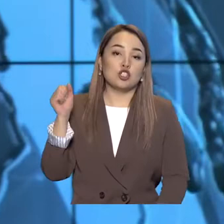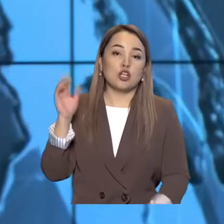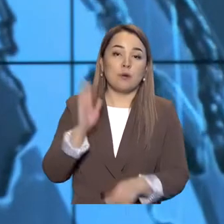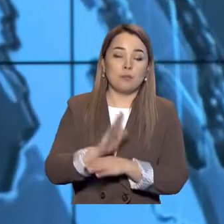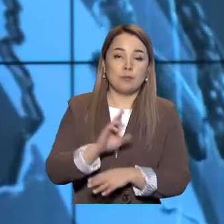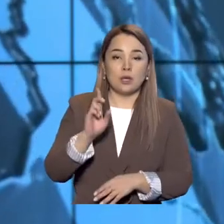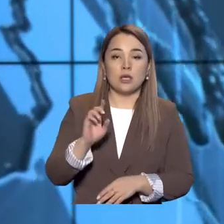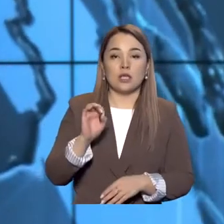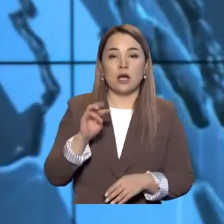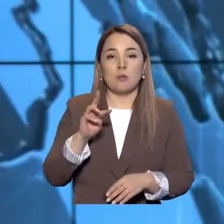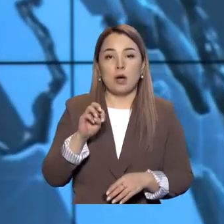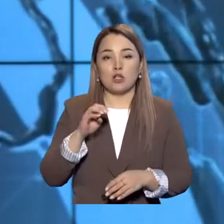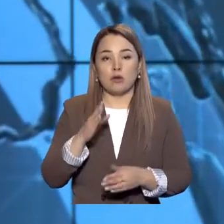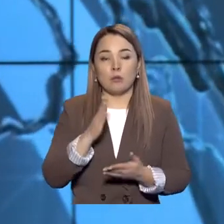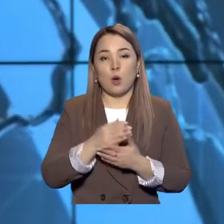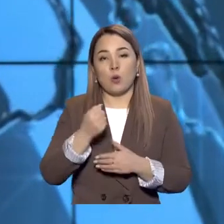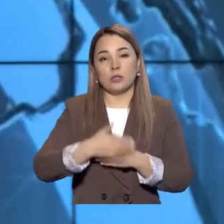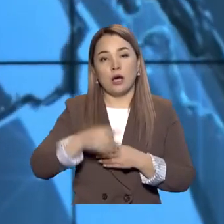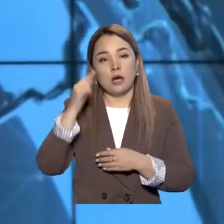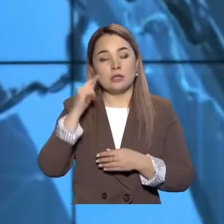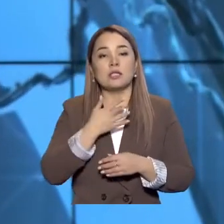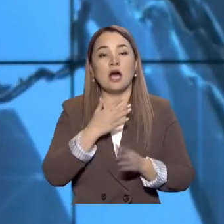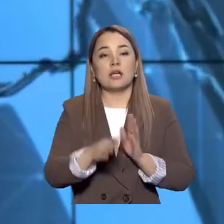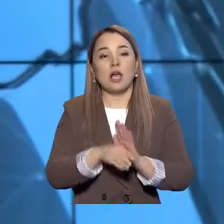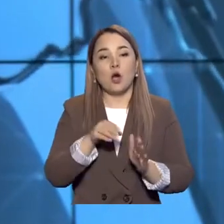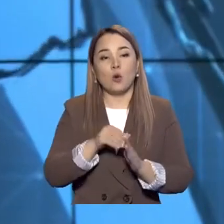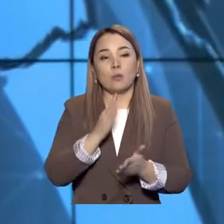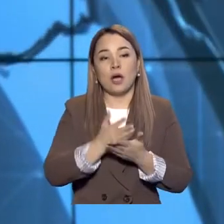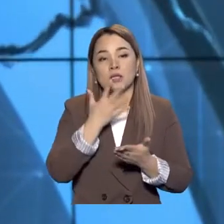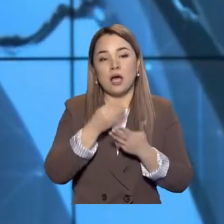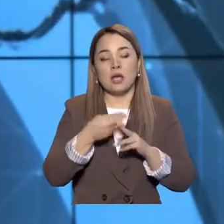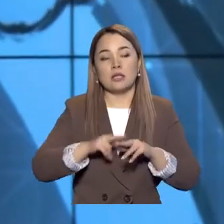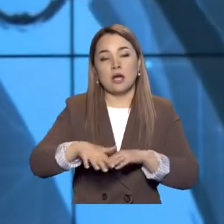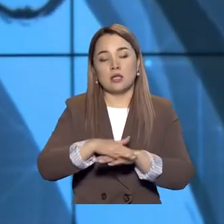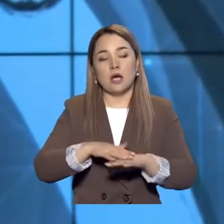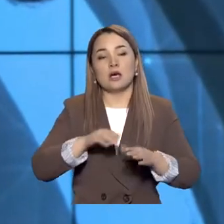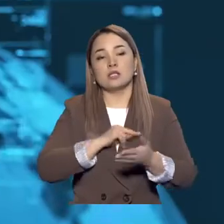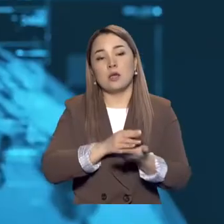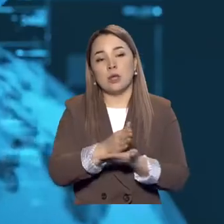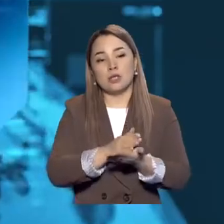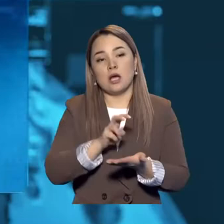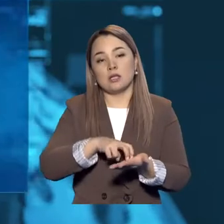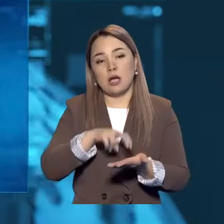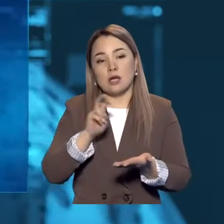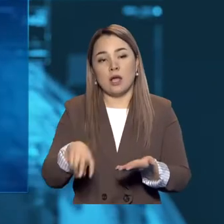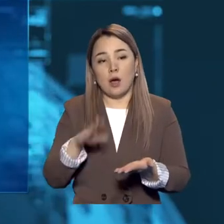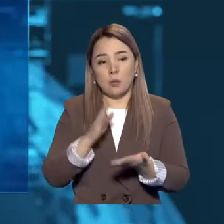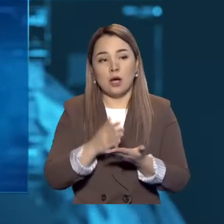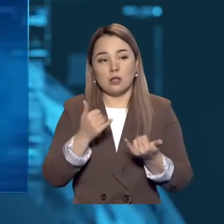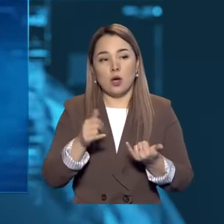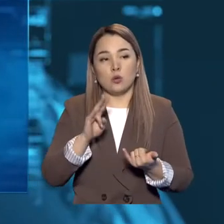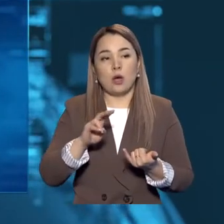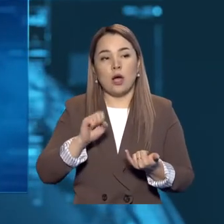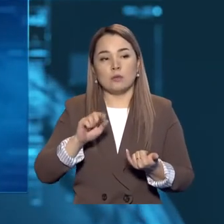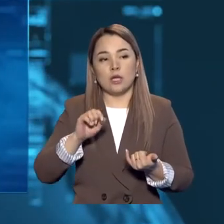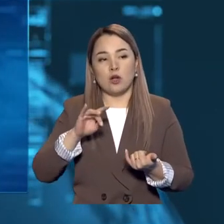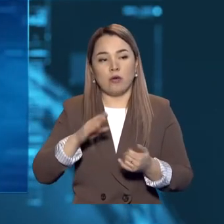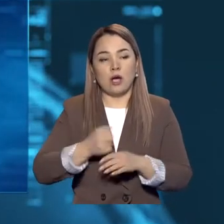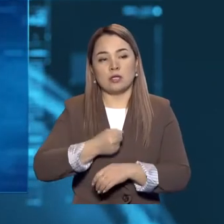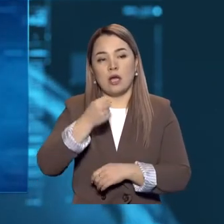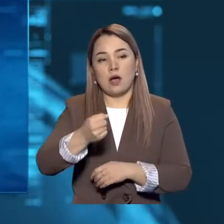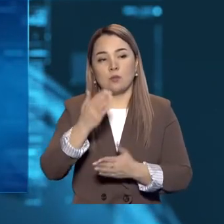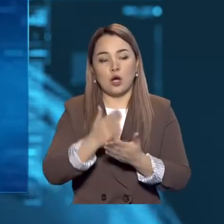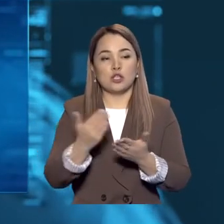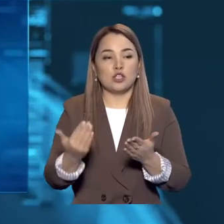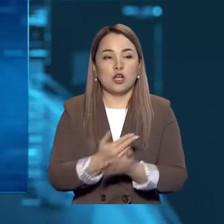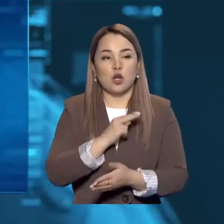жарлығымен Берік Имашев орталық сайлау комиссиясының төрағасы қызметінен босатылды. Оның орнына Нұрлан Әбдіров тағайындалды. Жаңа